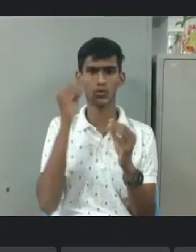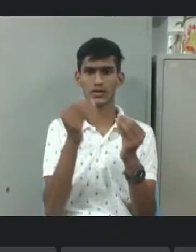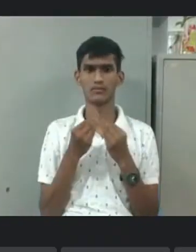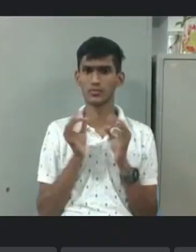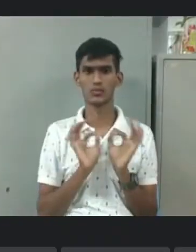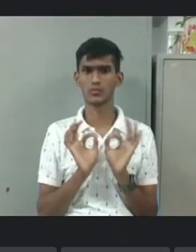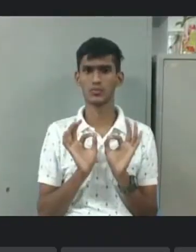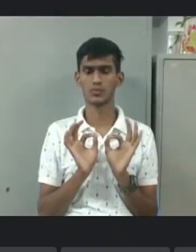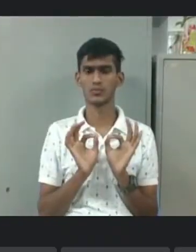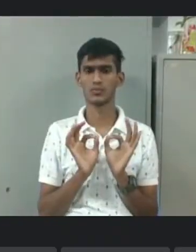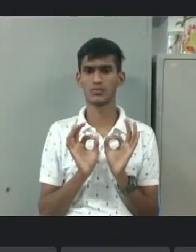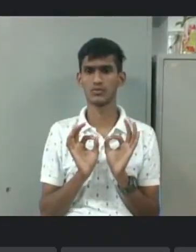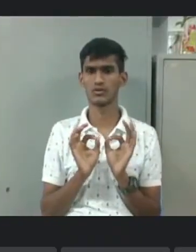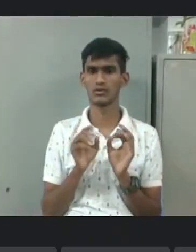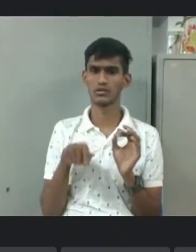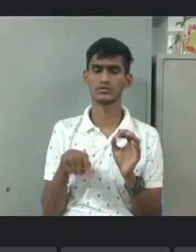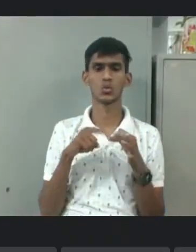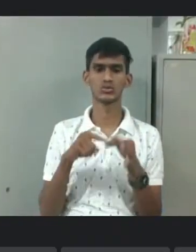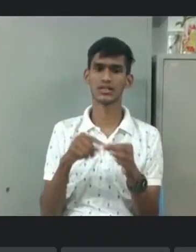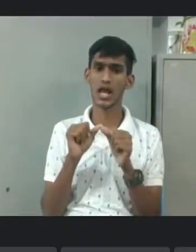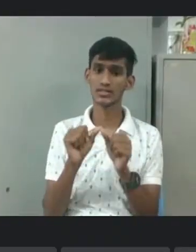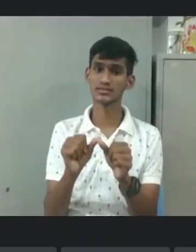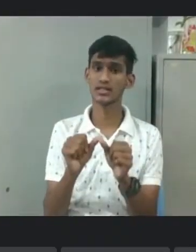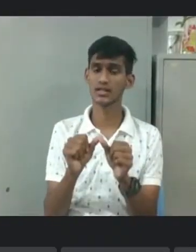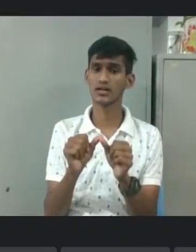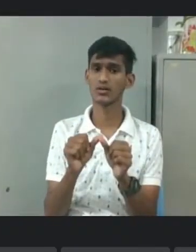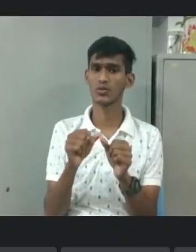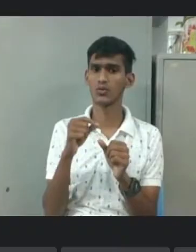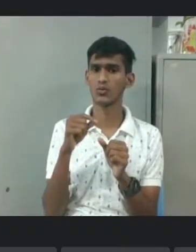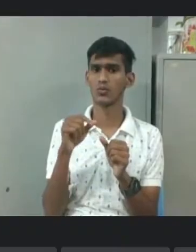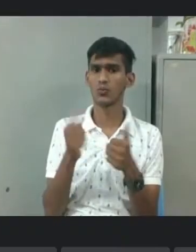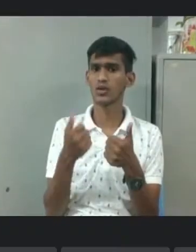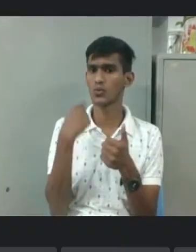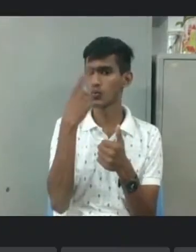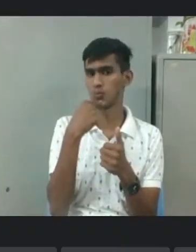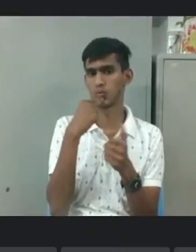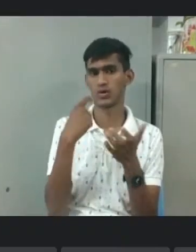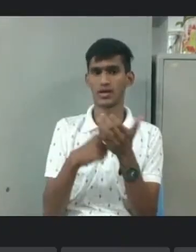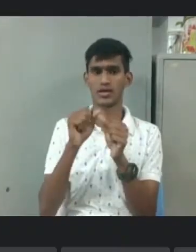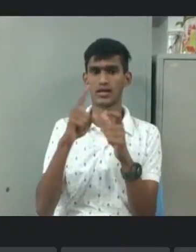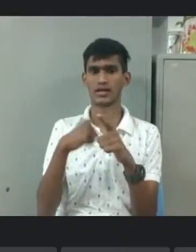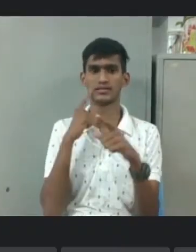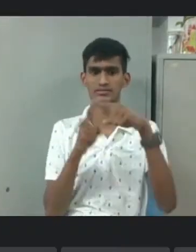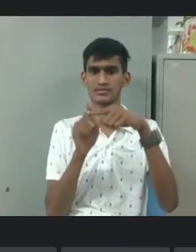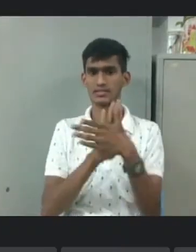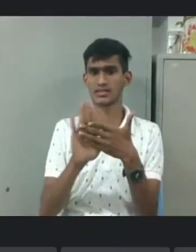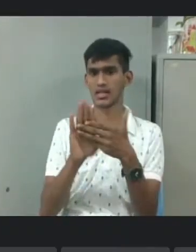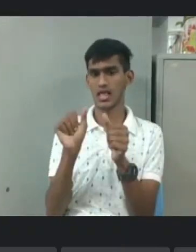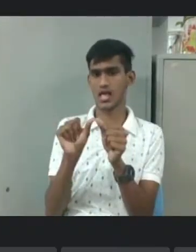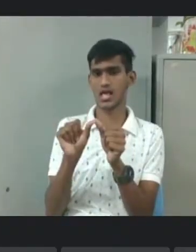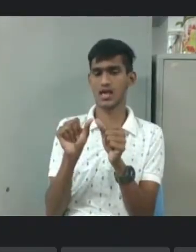രജിത മാഡം ആയിരിക്കും കൂടുതൽ ഇത് ഉത്തരം പറയാൻ പ്രാപ്തിയുള്ള ഒരാള്. എങ്കിലും നിങ്ങളുടെ